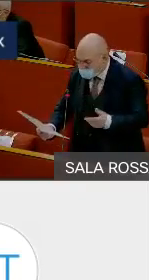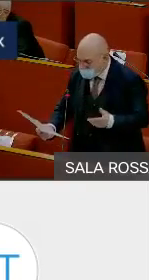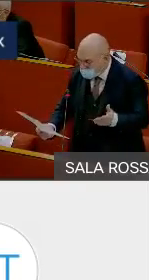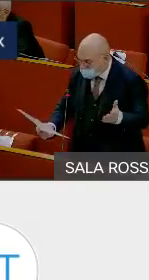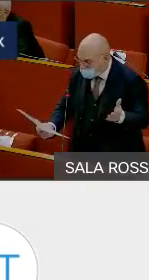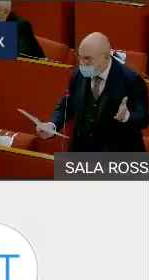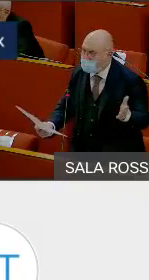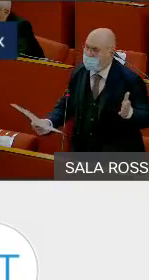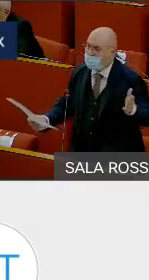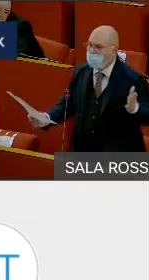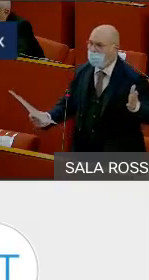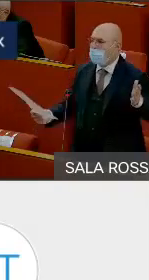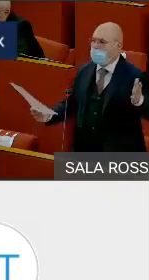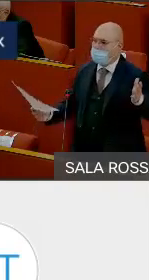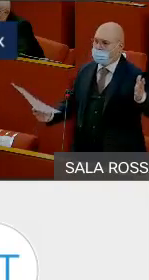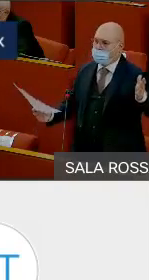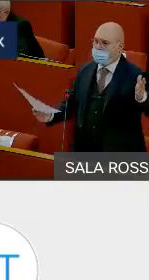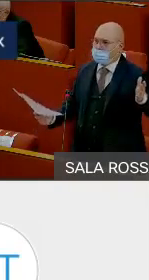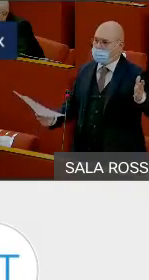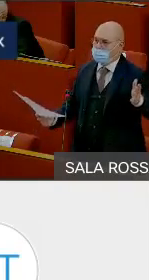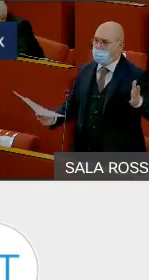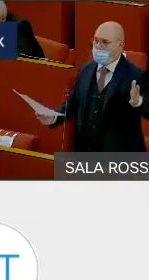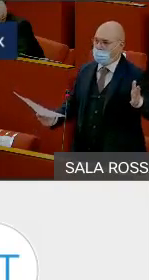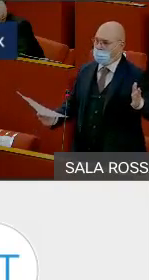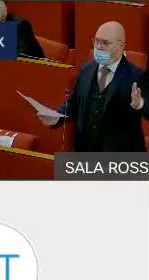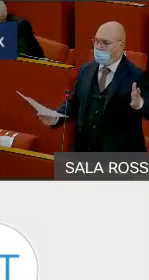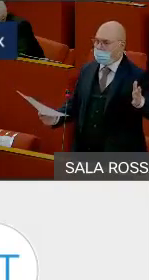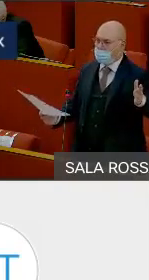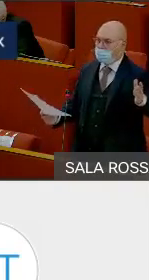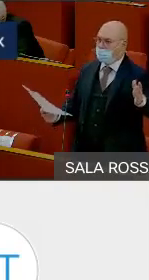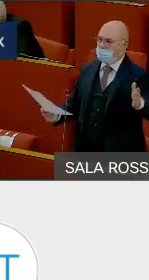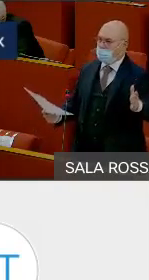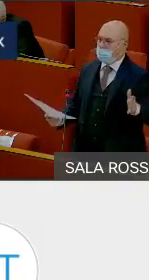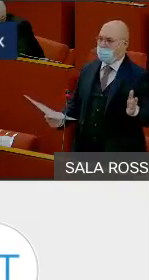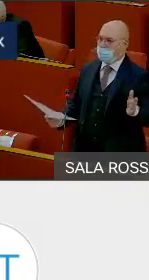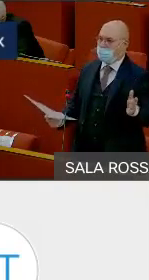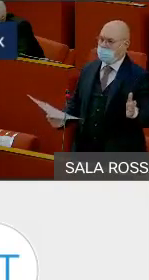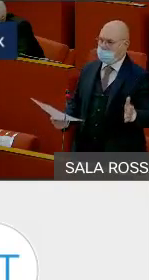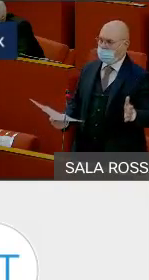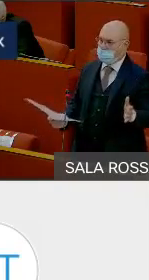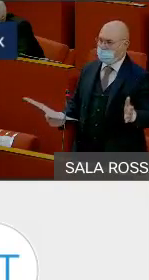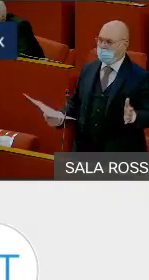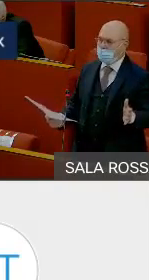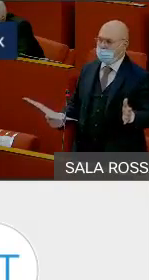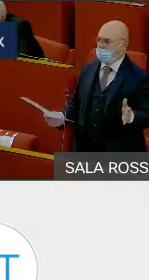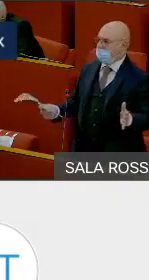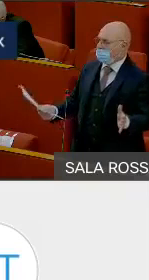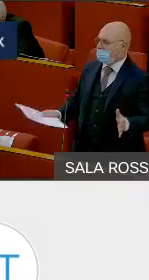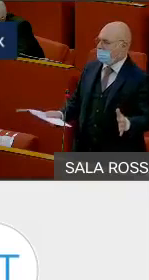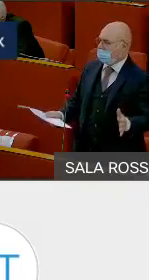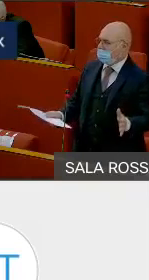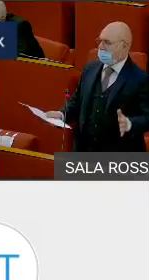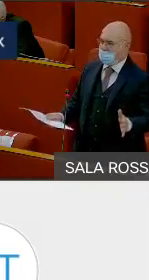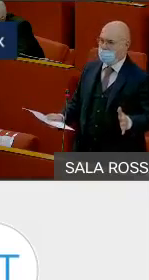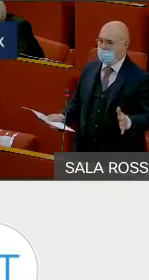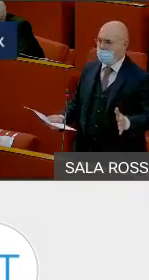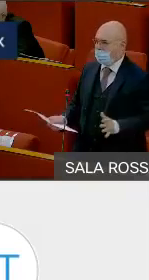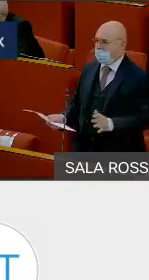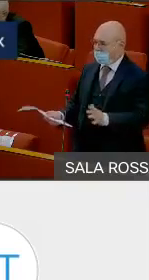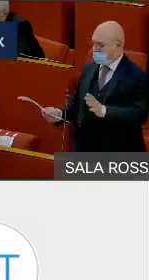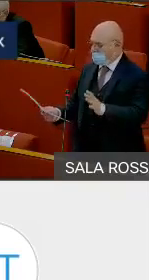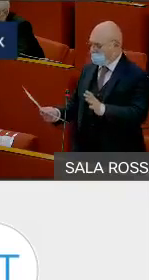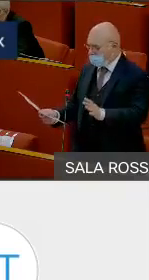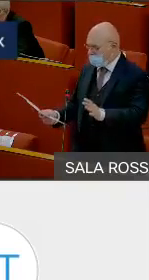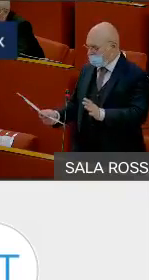soltanto di ripristinare la verità su quello che era il il piano urbanistico che voi andate a modificare perché